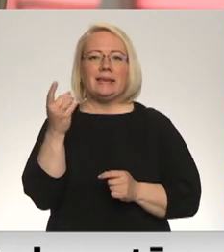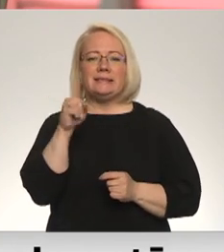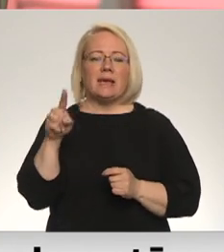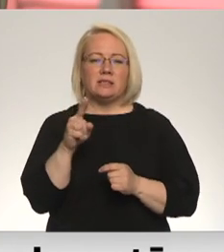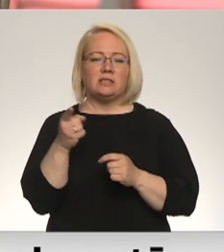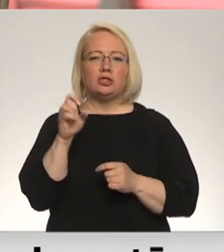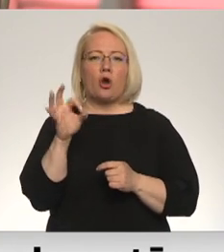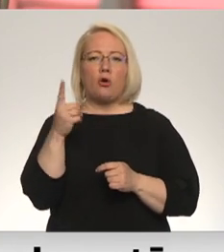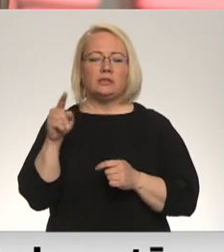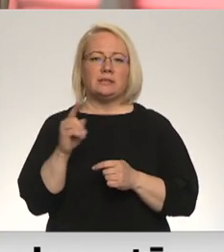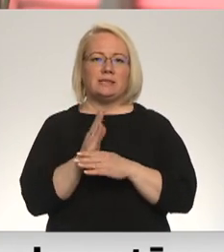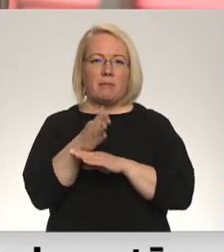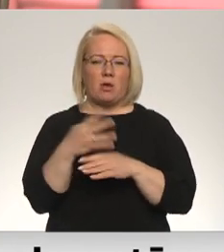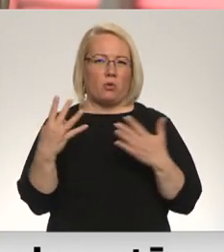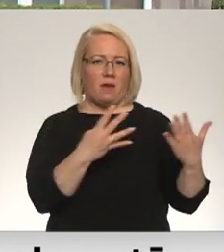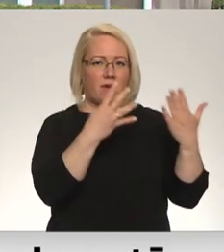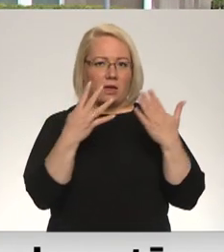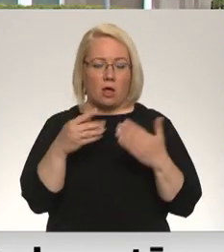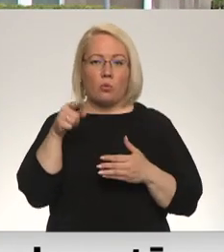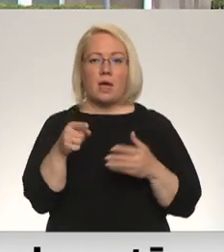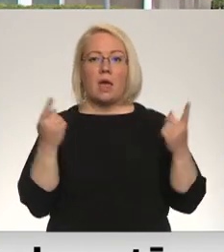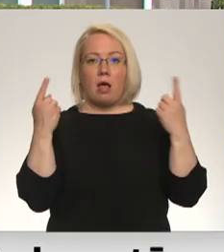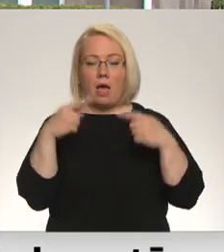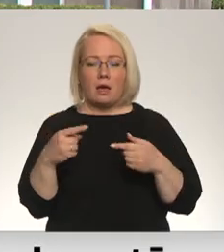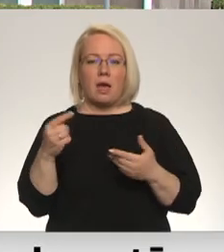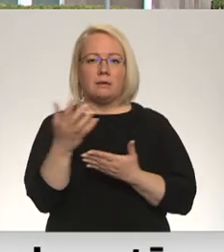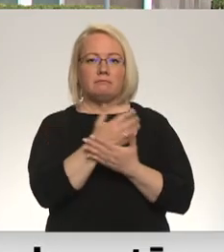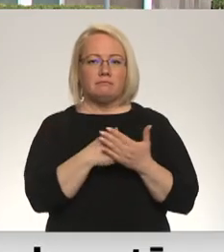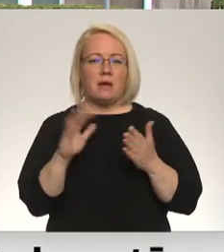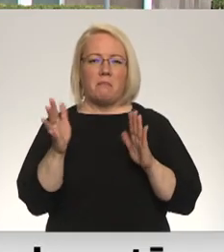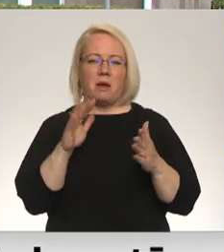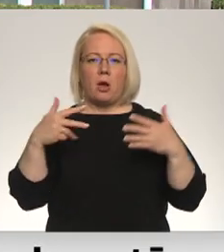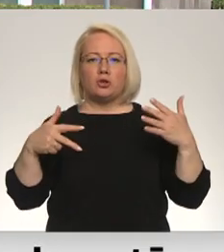gadus. To laikā izdevies iegūt vairāk nekā 83 000 eiro.